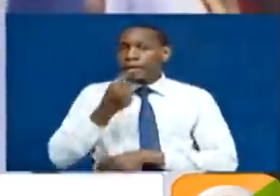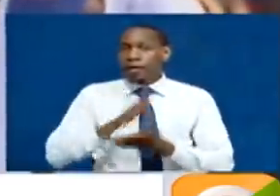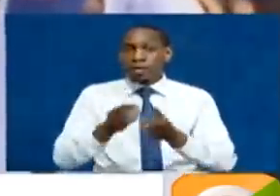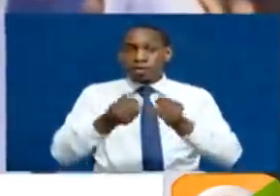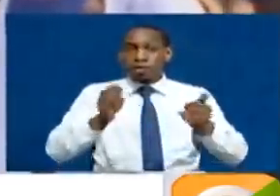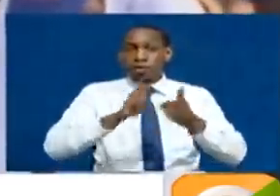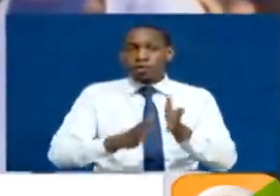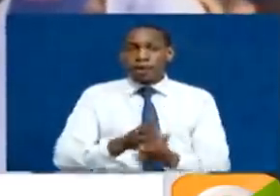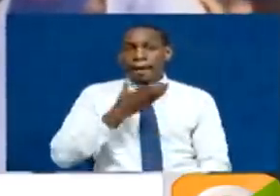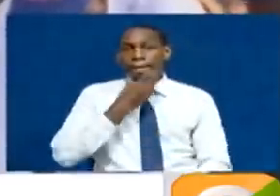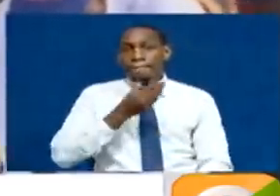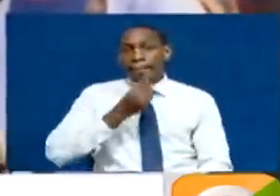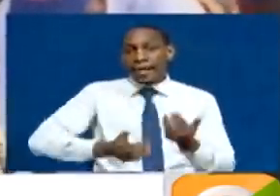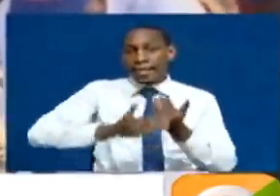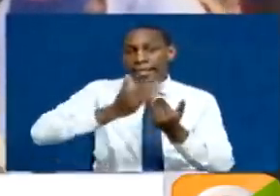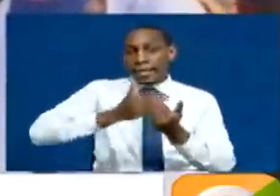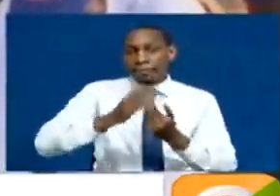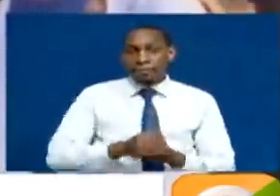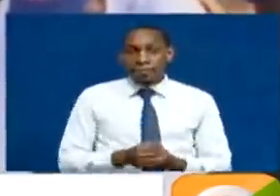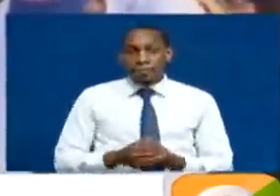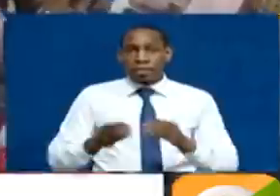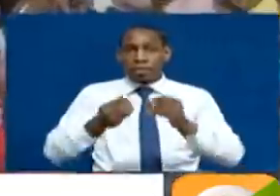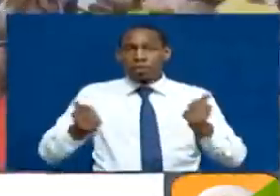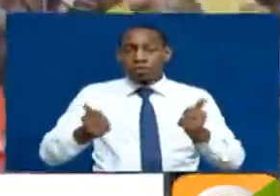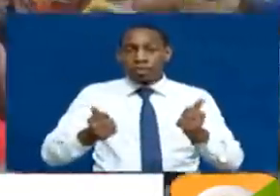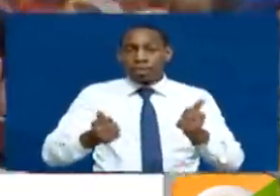ni Baba Care.